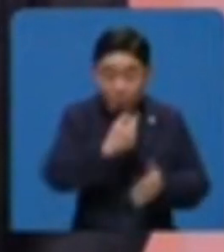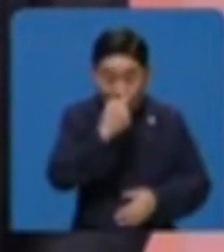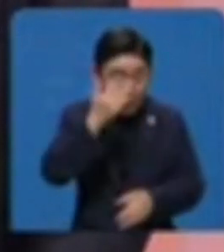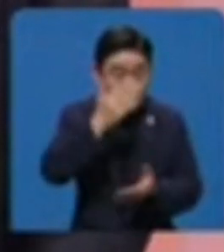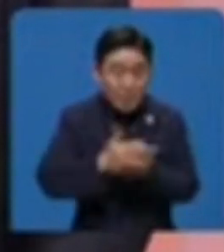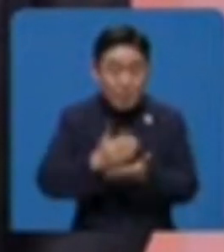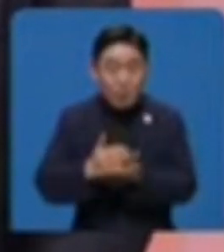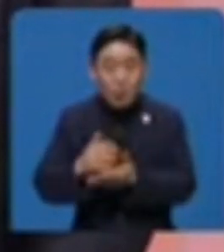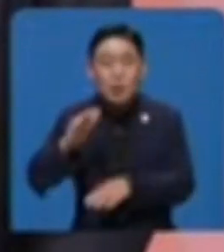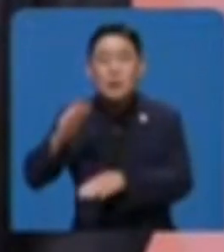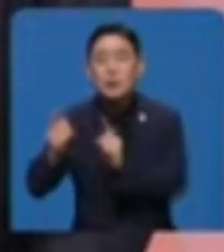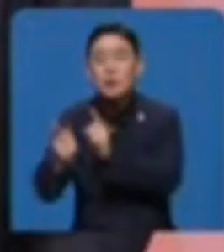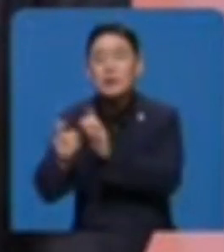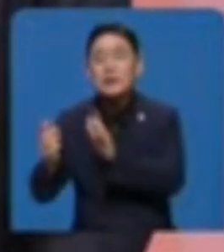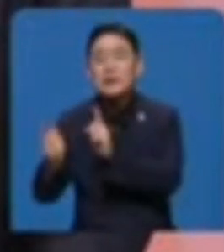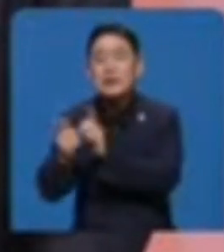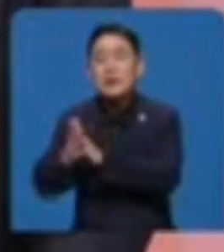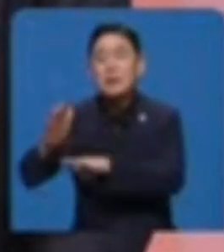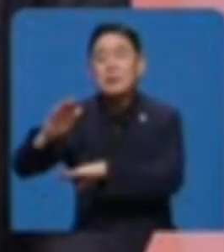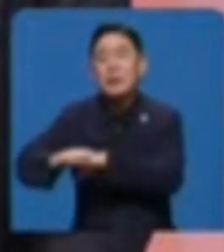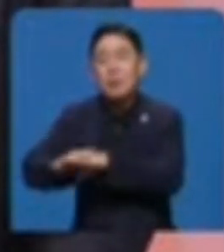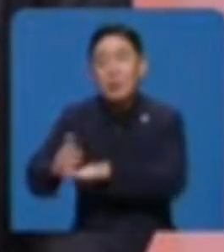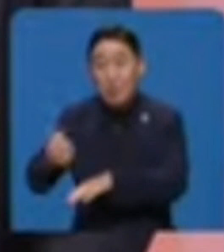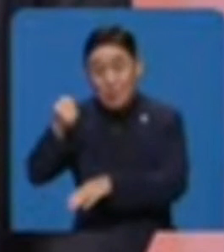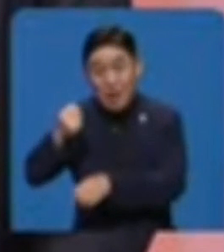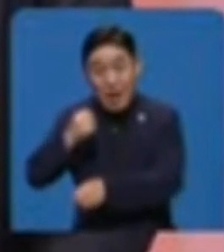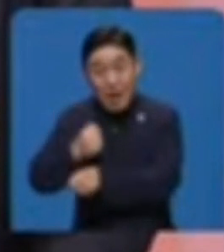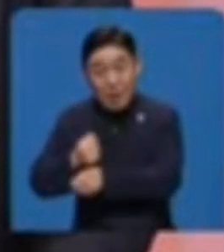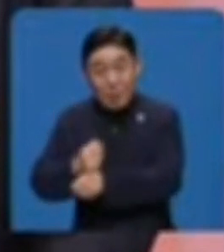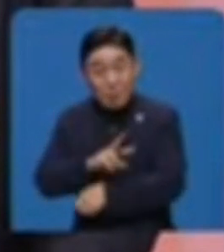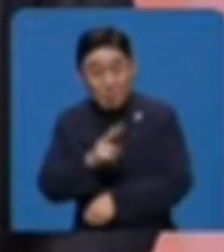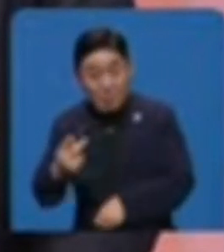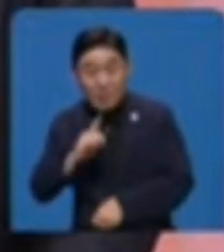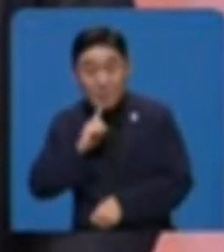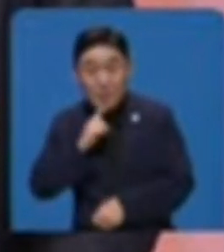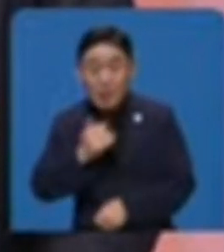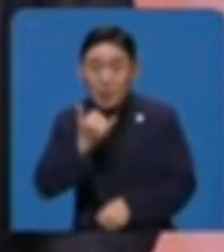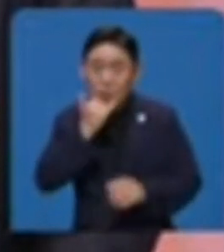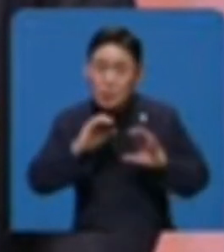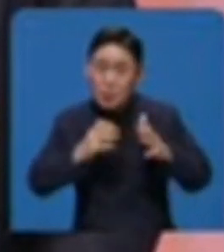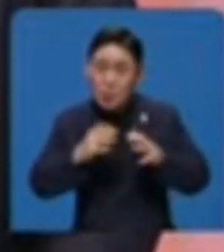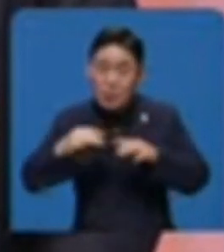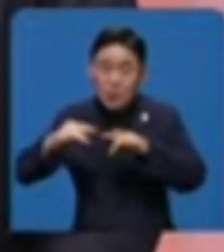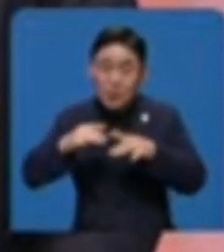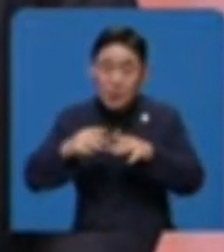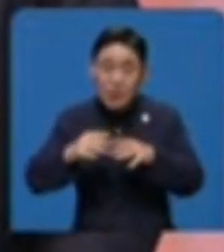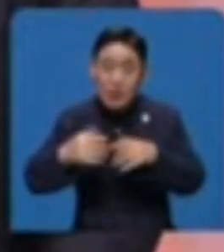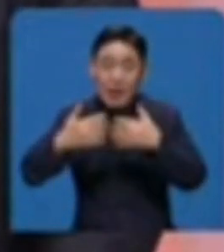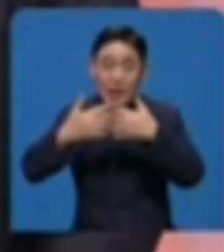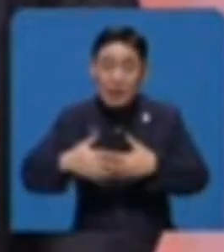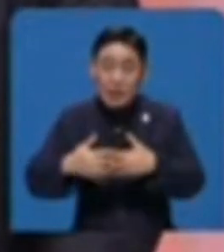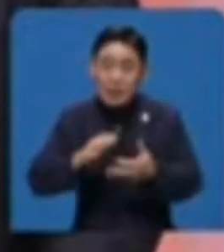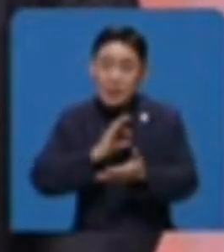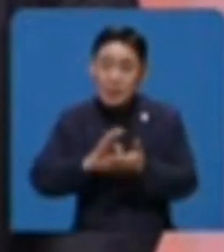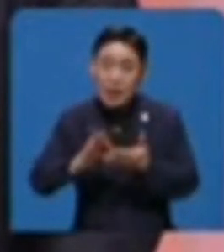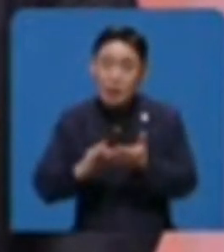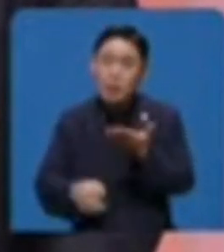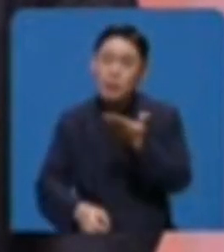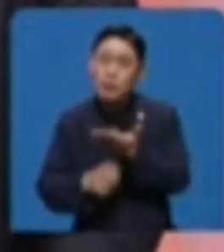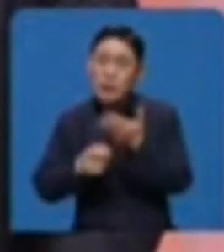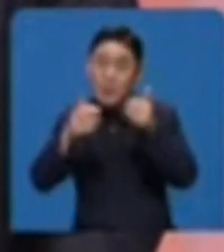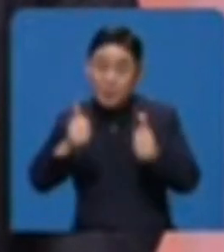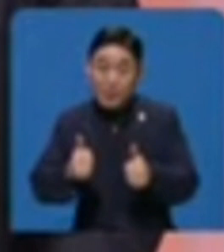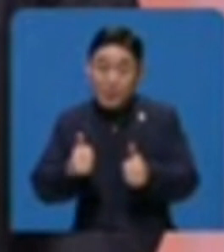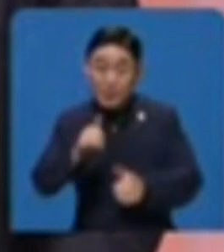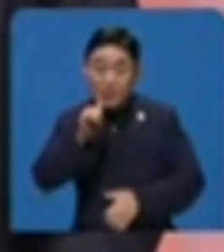우리 전자개표가 네. 이런 문제를 일으키고 있으니까. 네. 독일에서도 전자개표가 위헌이라는 그 판결이 있다고